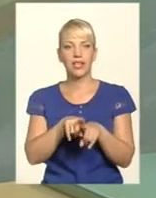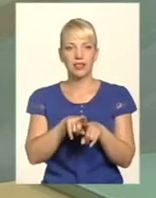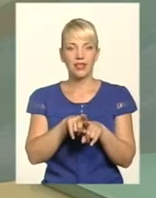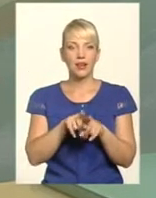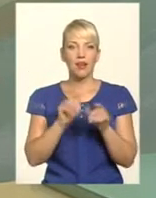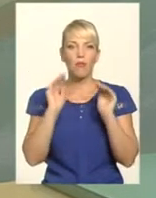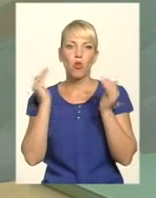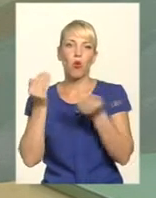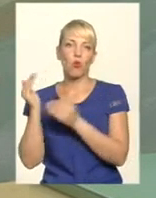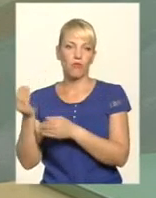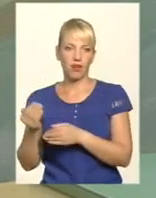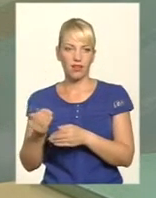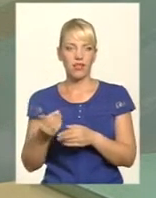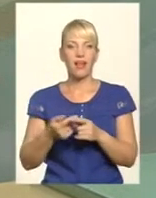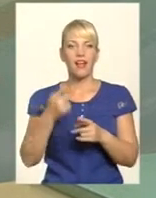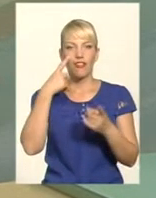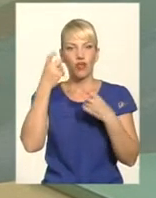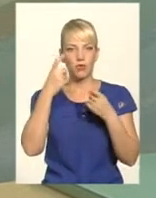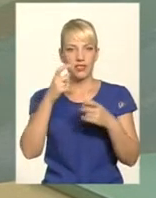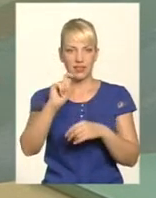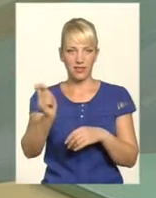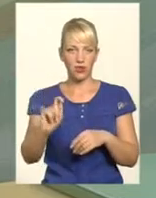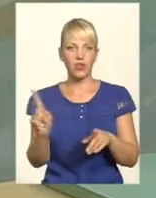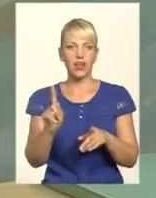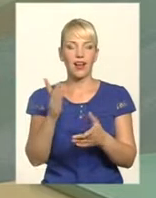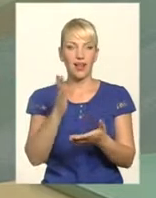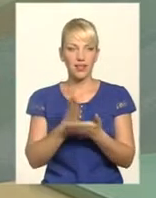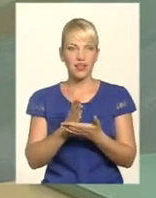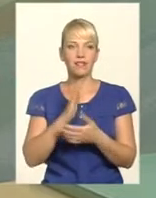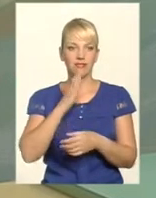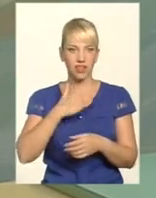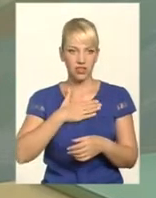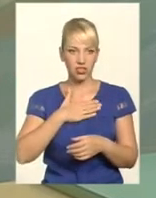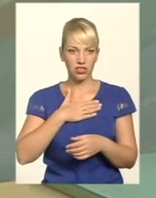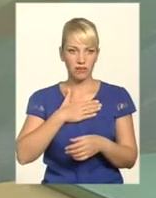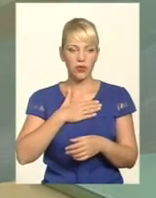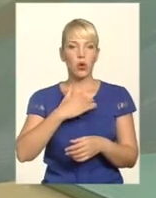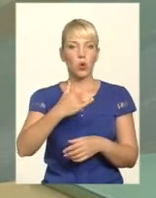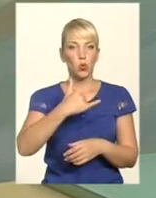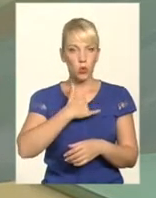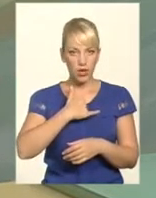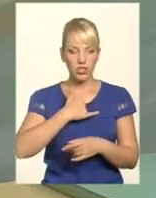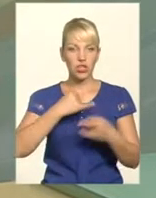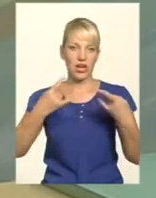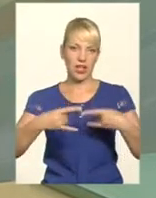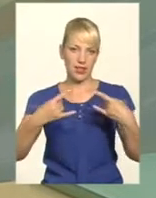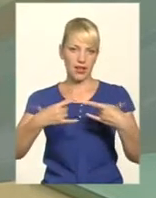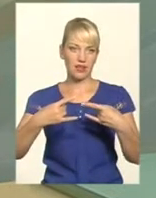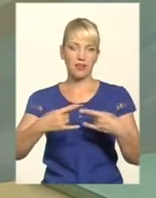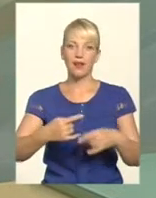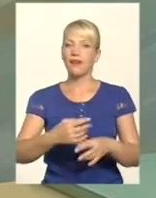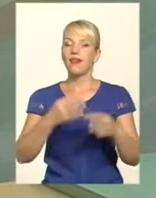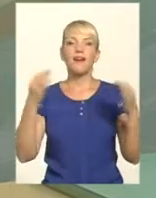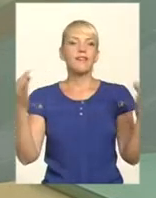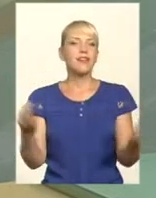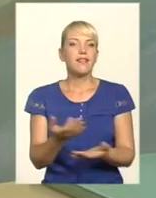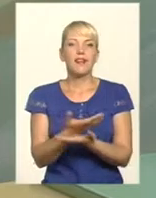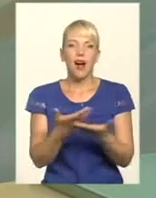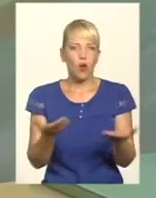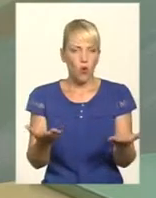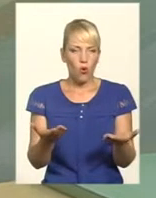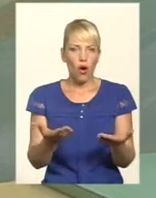блокування, інформаційну війну, яка йде в тому числі і наших каналів. Ніякого перемир'я нема і